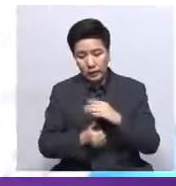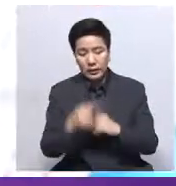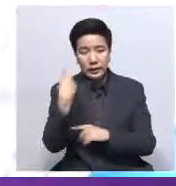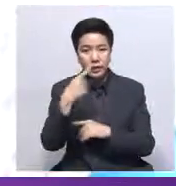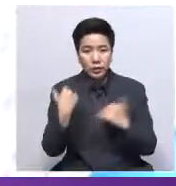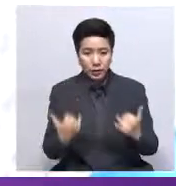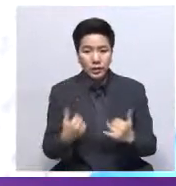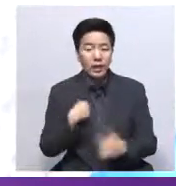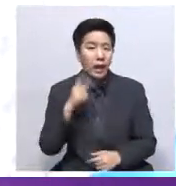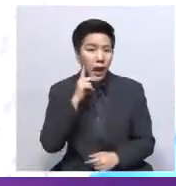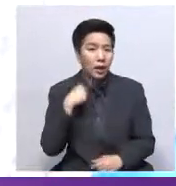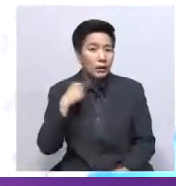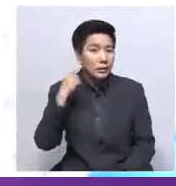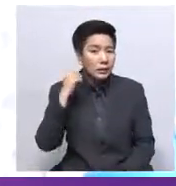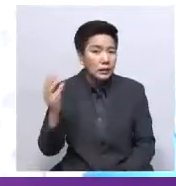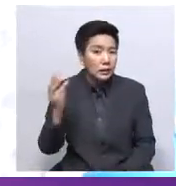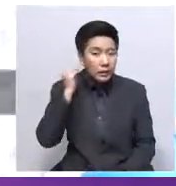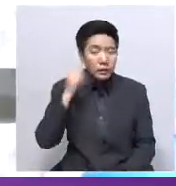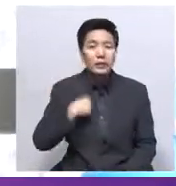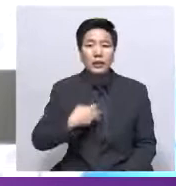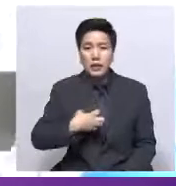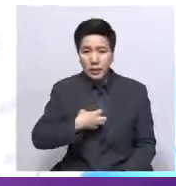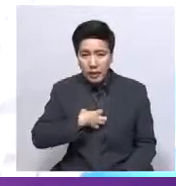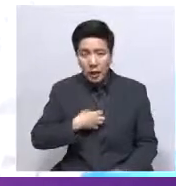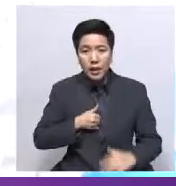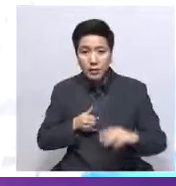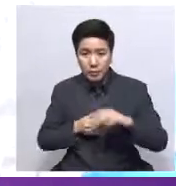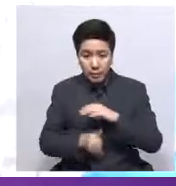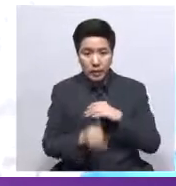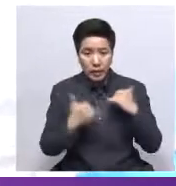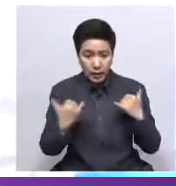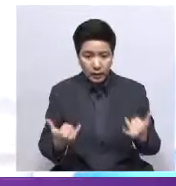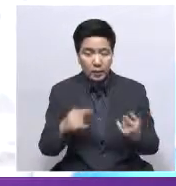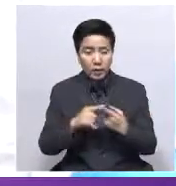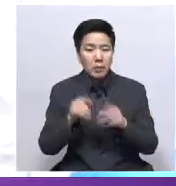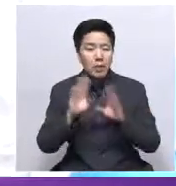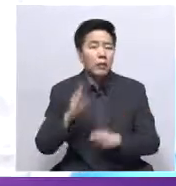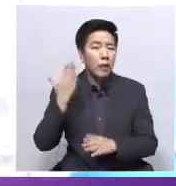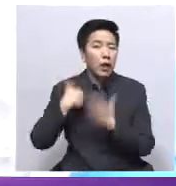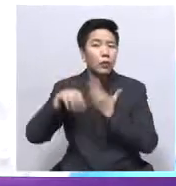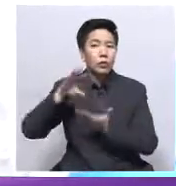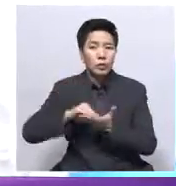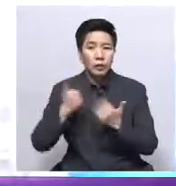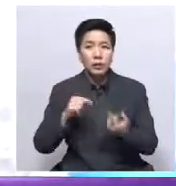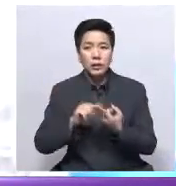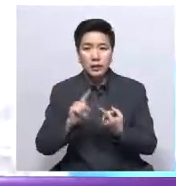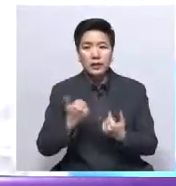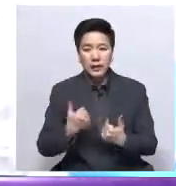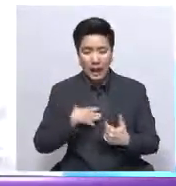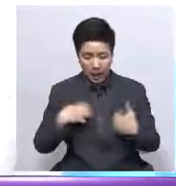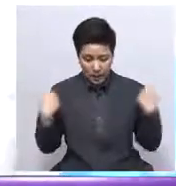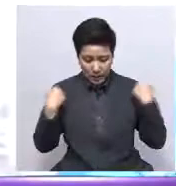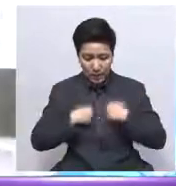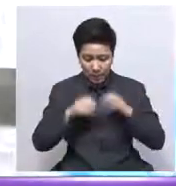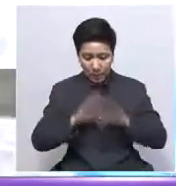ค่ะ ได้ยินข่าวแล้วก็แบบอยากมาเพราะว่าแบบบรรยากาศย้อนยุคด้วยค่ะแล้วก็อยากใส่ชุดไทยแ